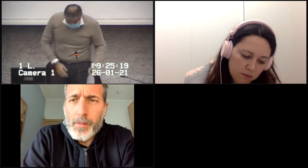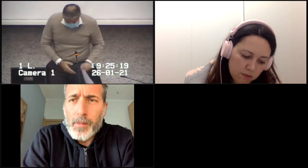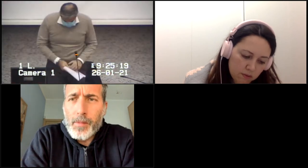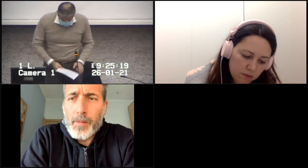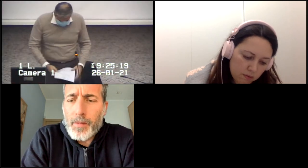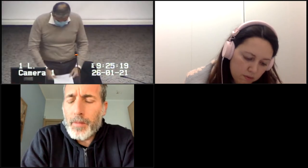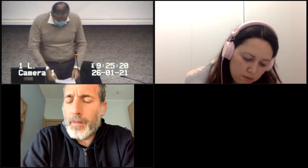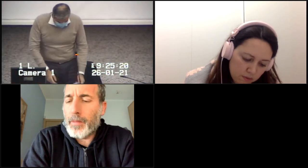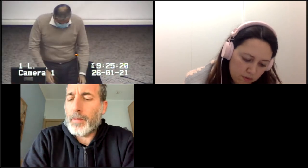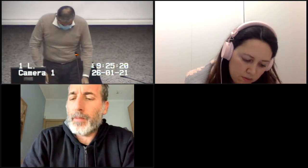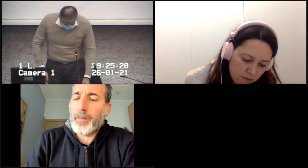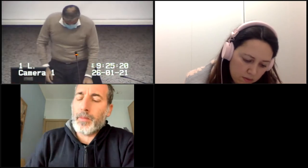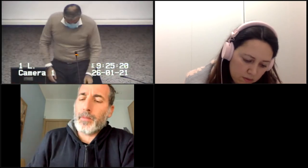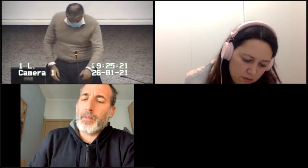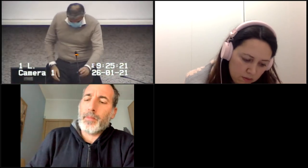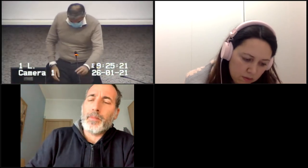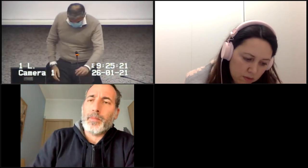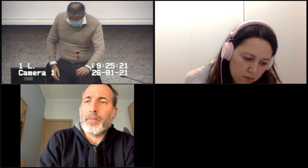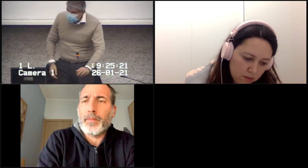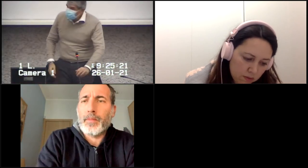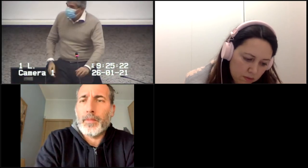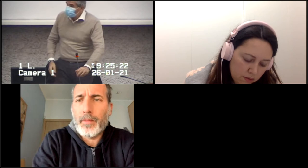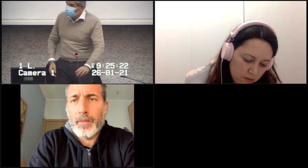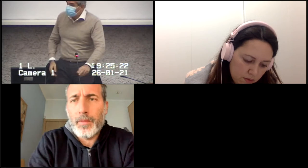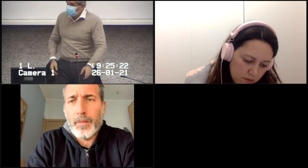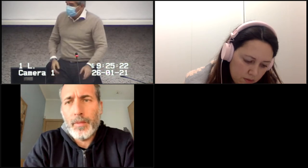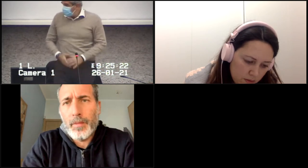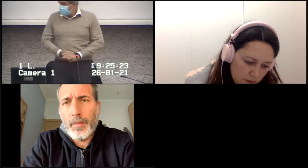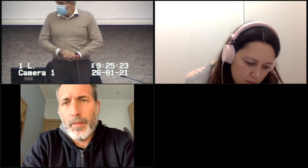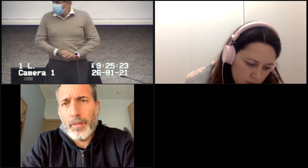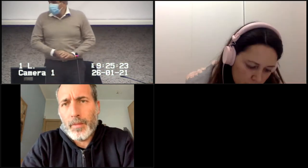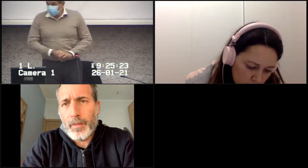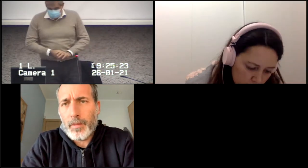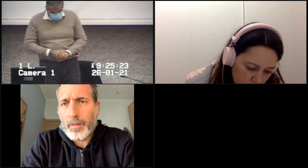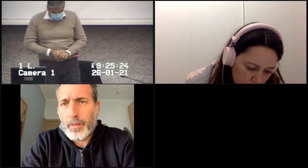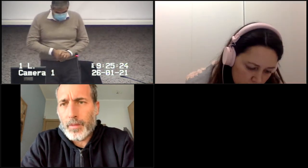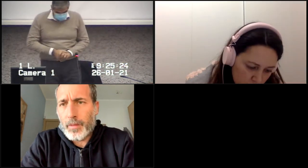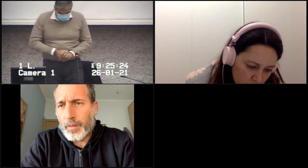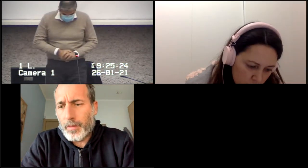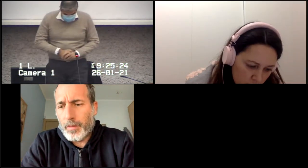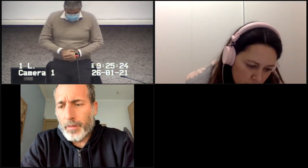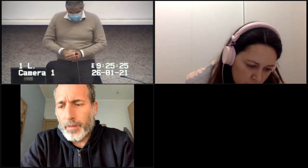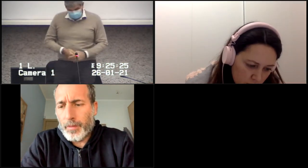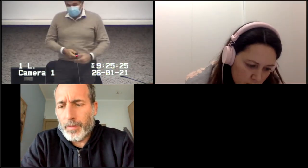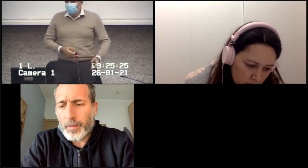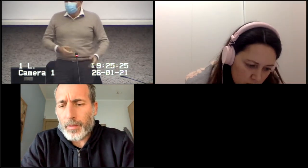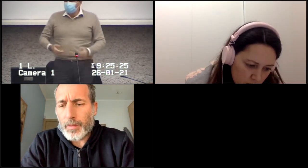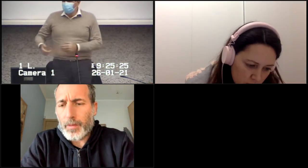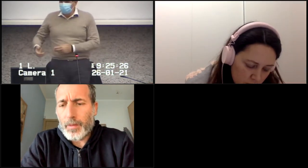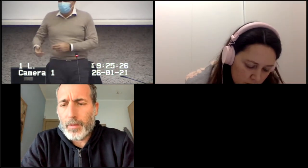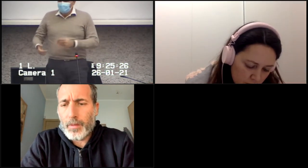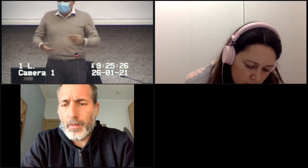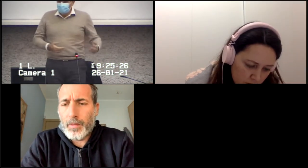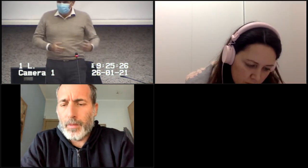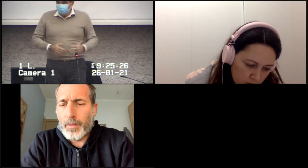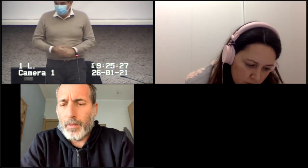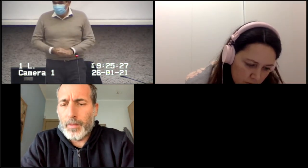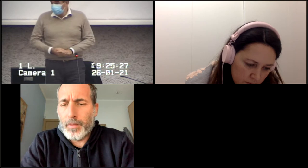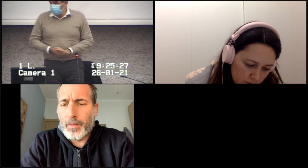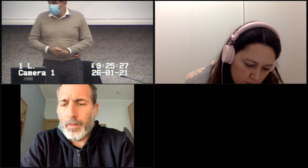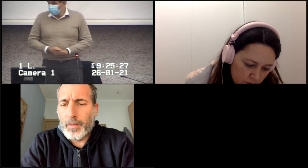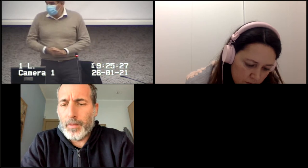Grazie Presidente. Anche questa delibera nel solco della precedente è figlia